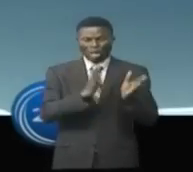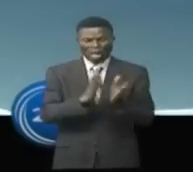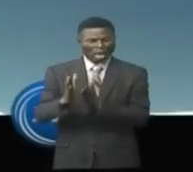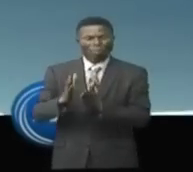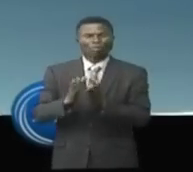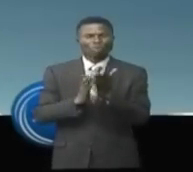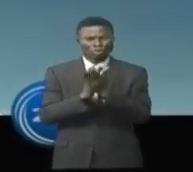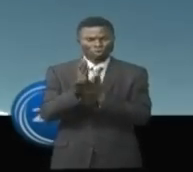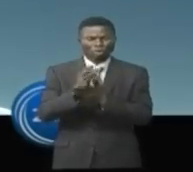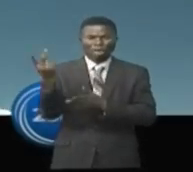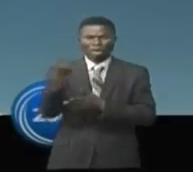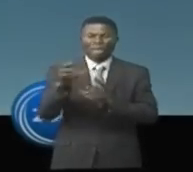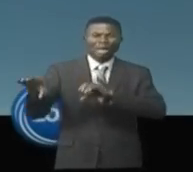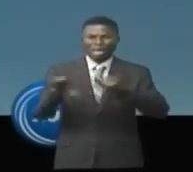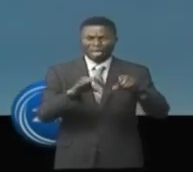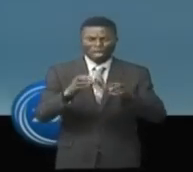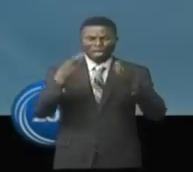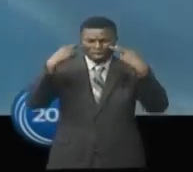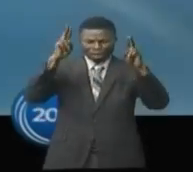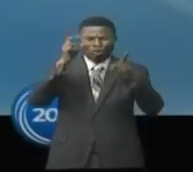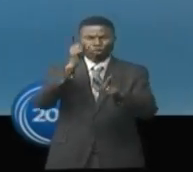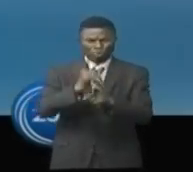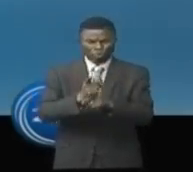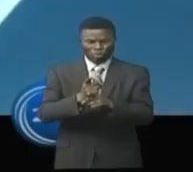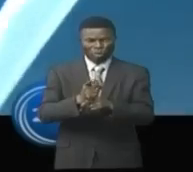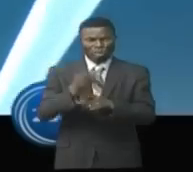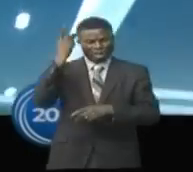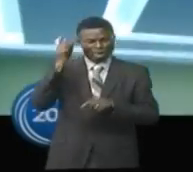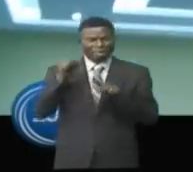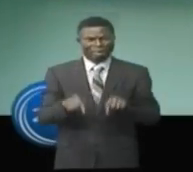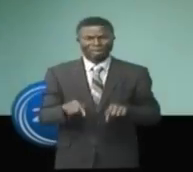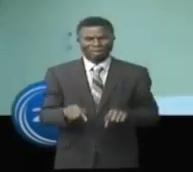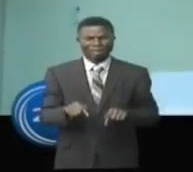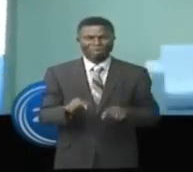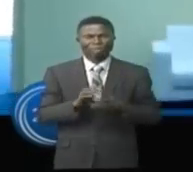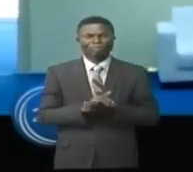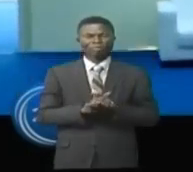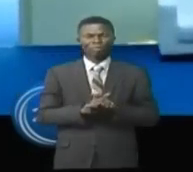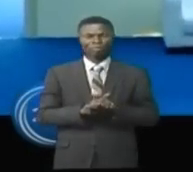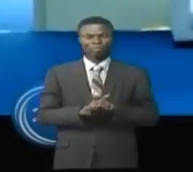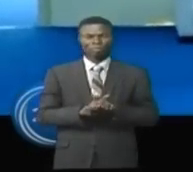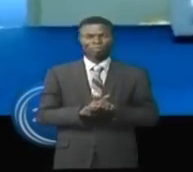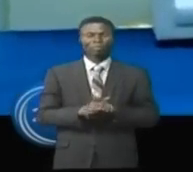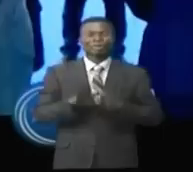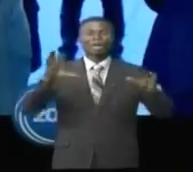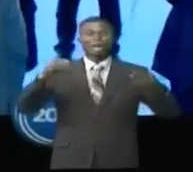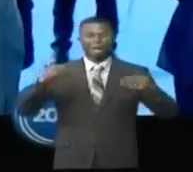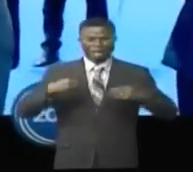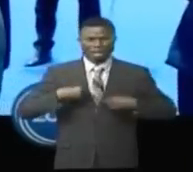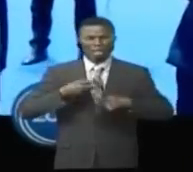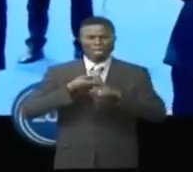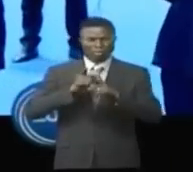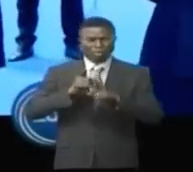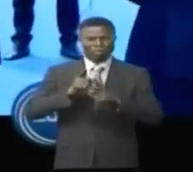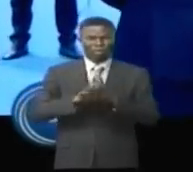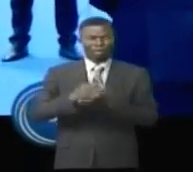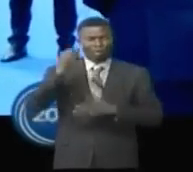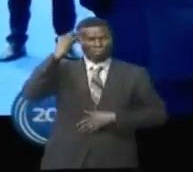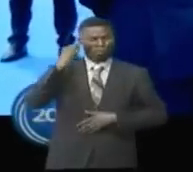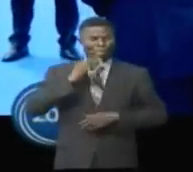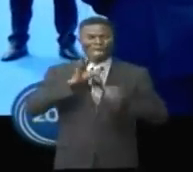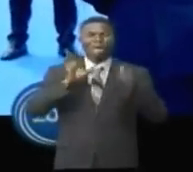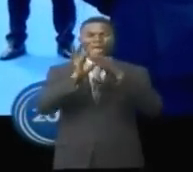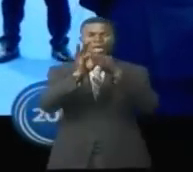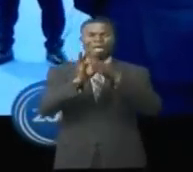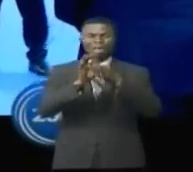et que les deux événements vont bel et bien avoir lieu à Kinshasa. La confirmation est de Didier Manzenga, ministre de la